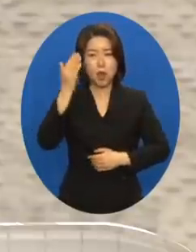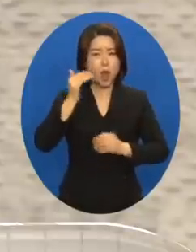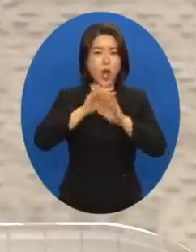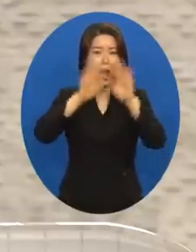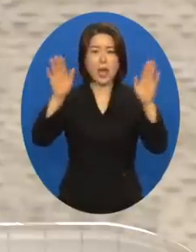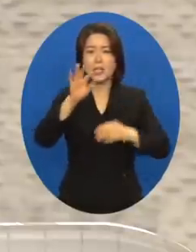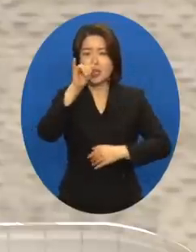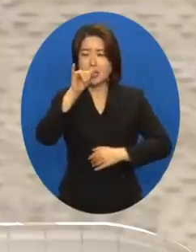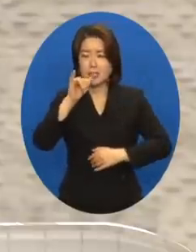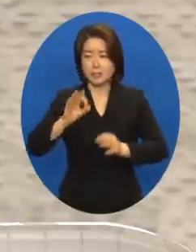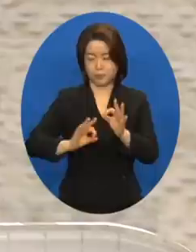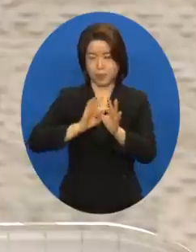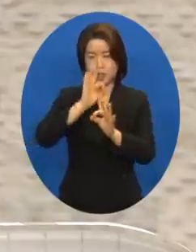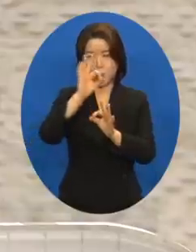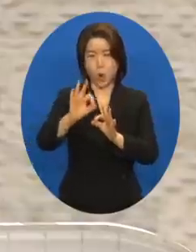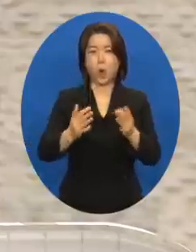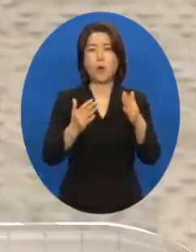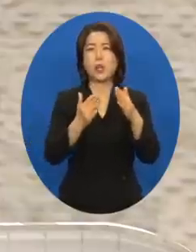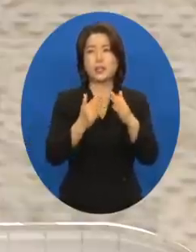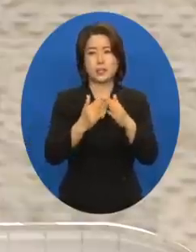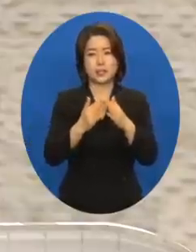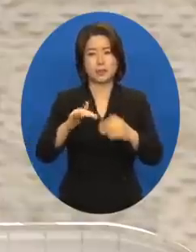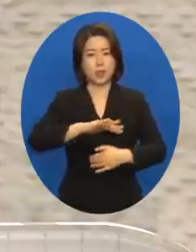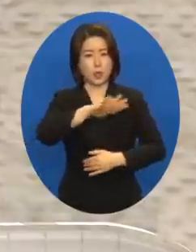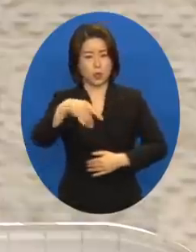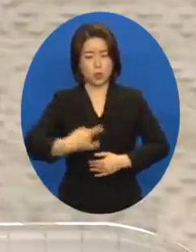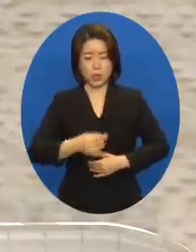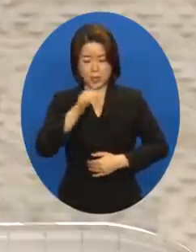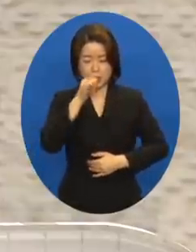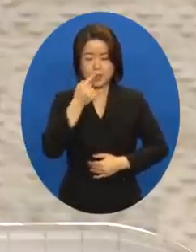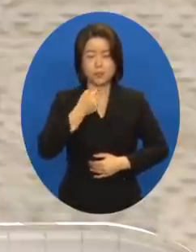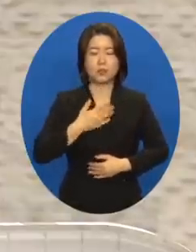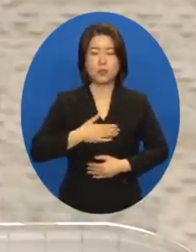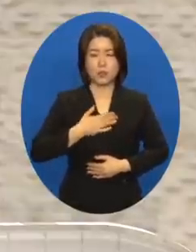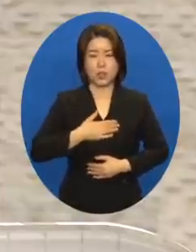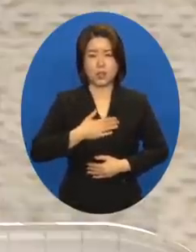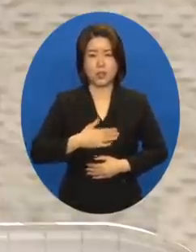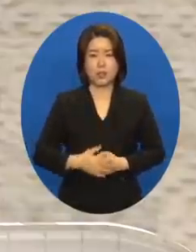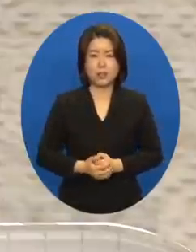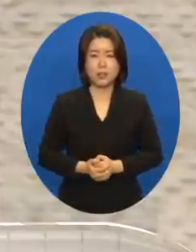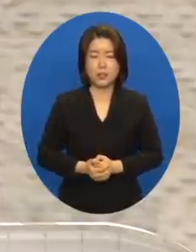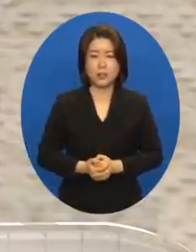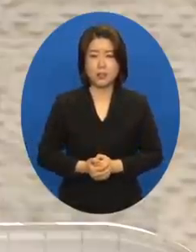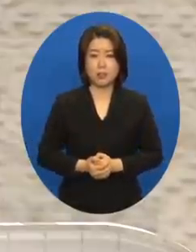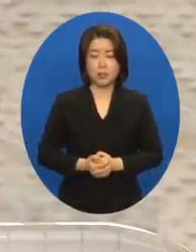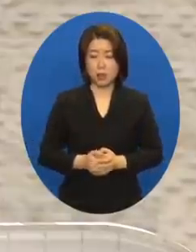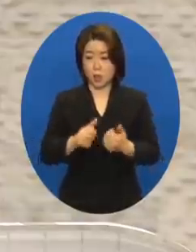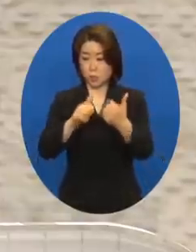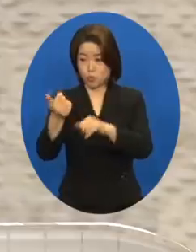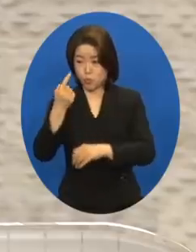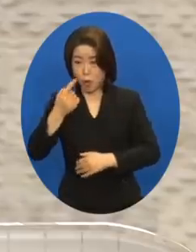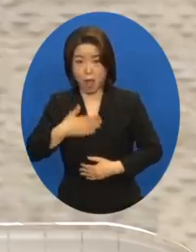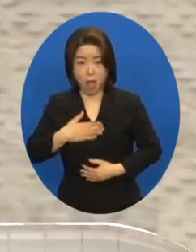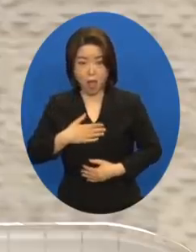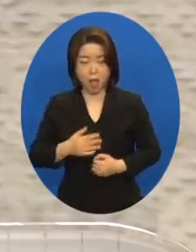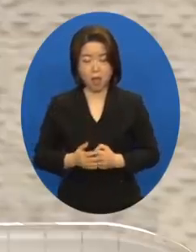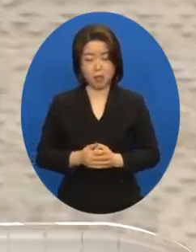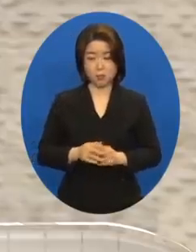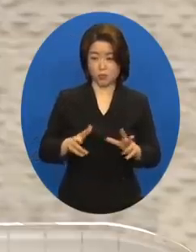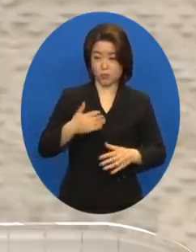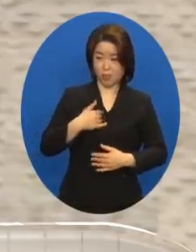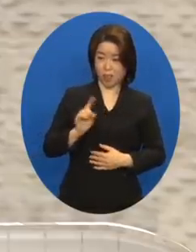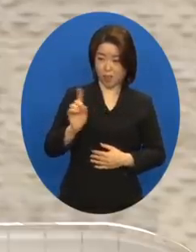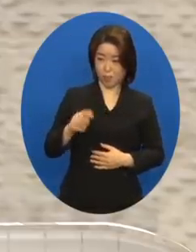있는 영원한 집이 우리에게 있는 줄 압니다 아니 죽어 봐야 알지 그걸 우리가 어떻게